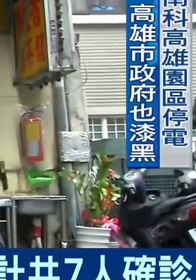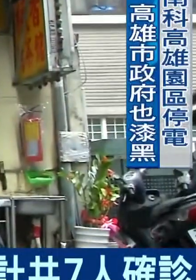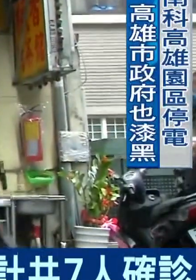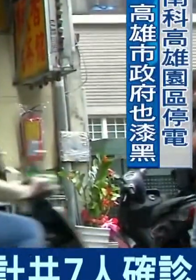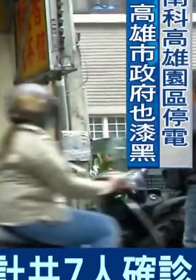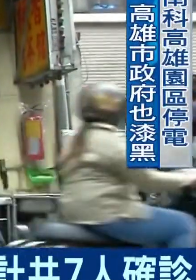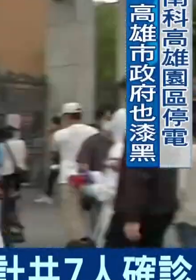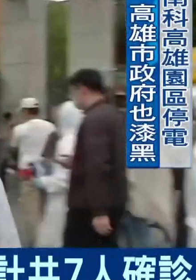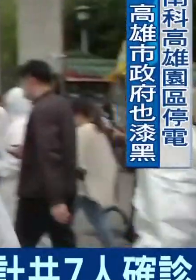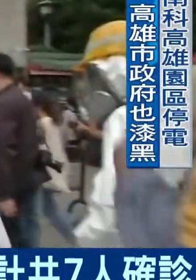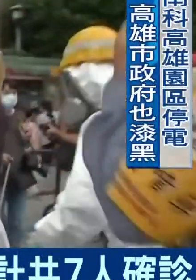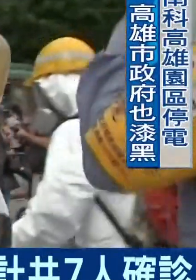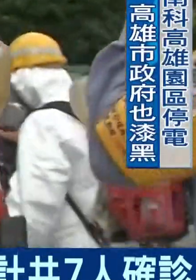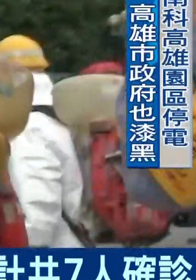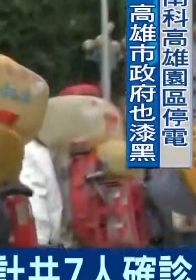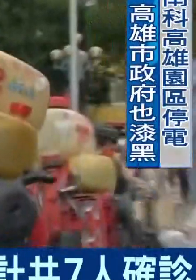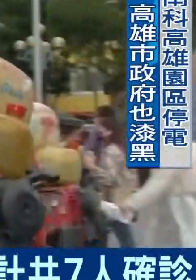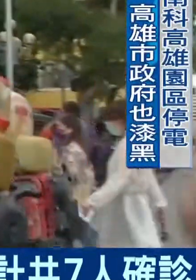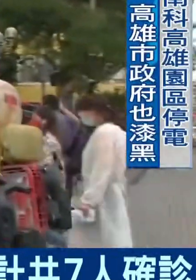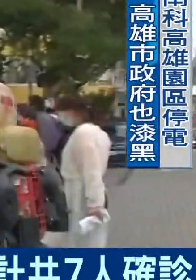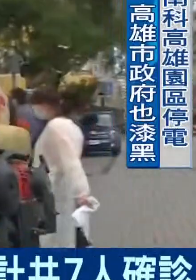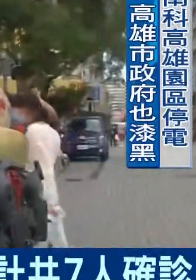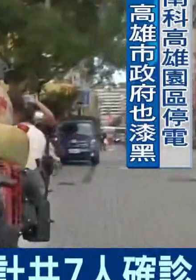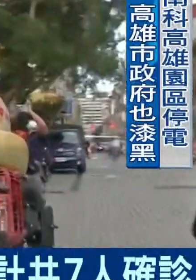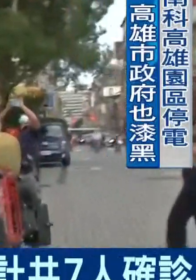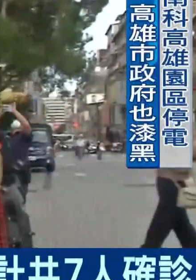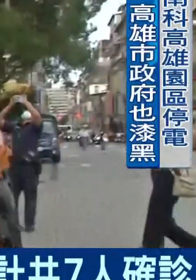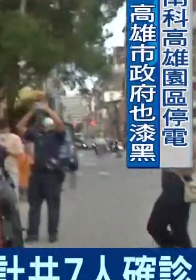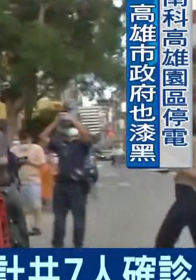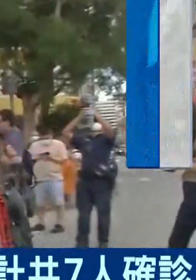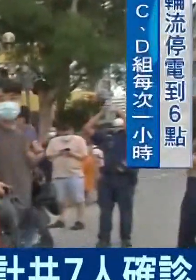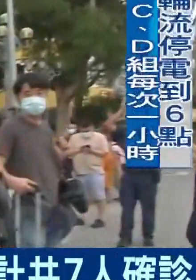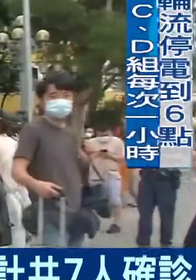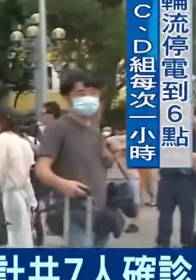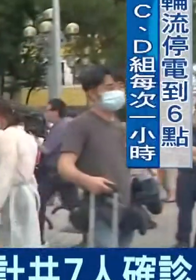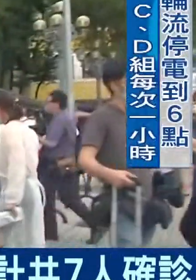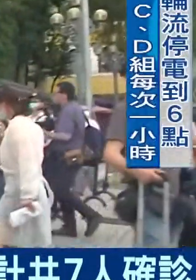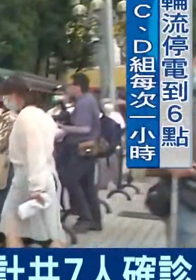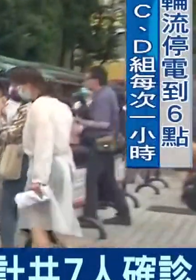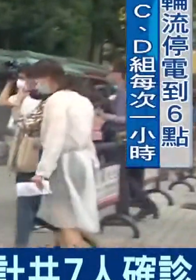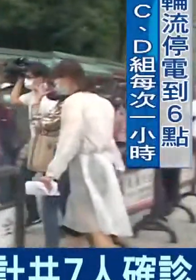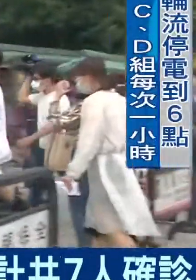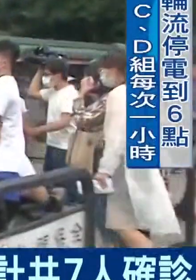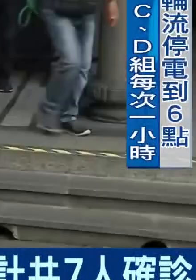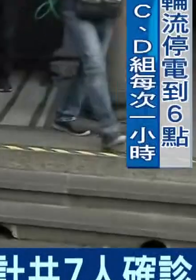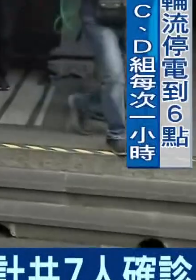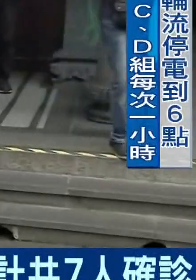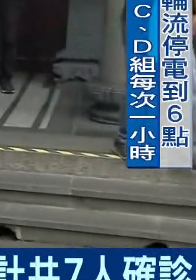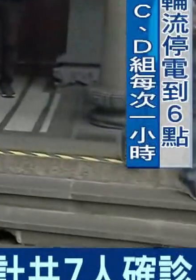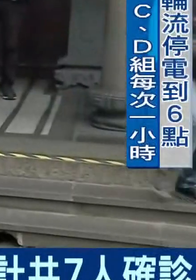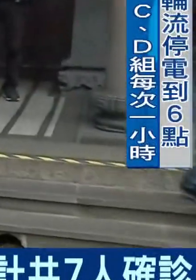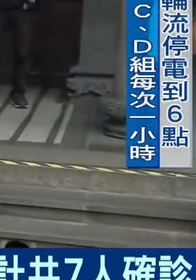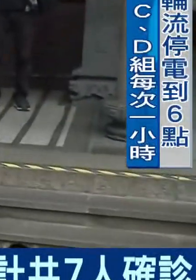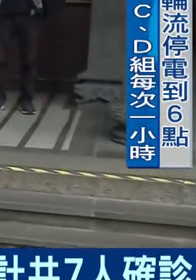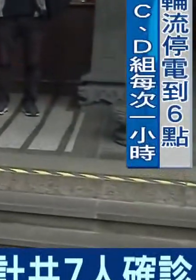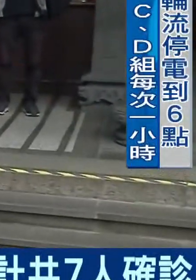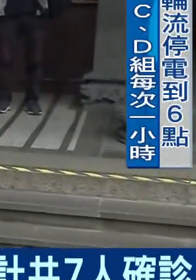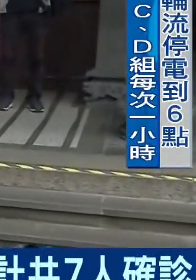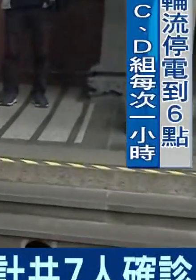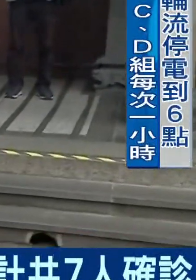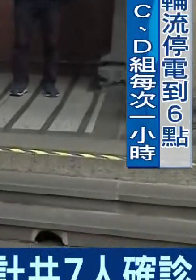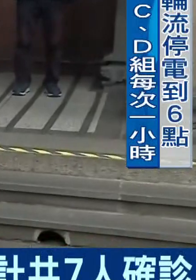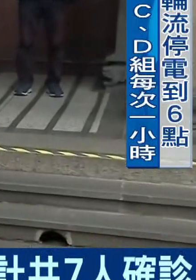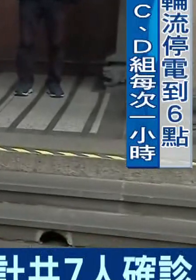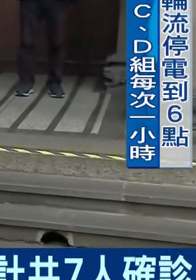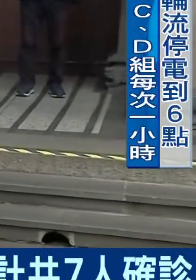3家不同的茶艺馆工作，加上按124960多岁男性，因为长期在万华区活动，研判跟茶艺馆群聚案有